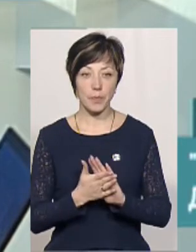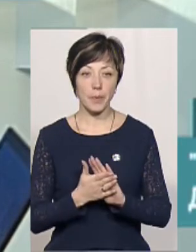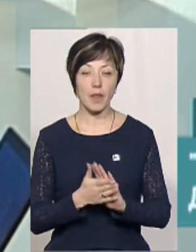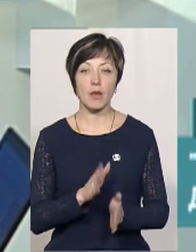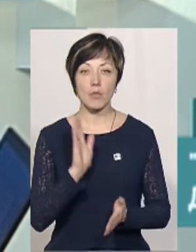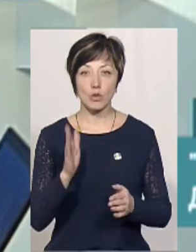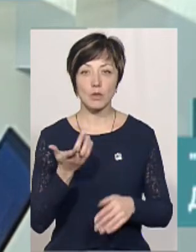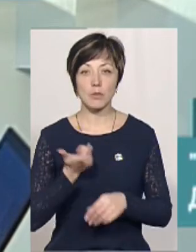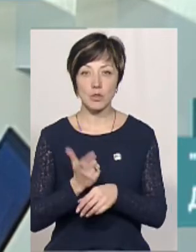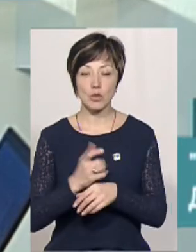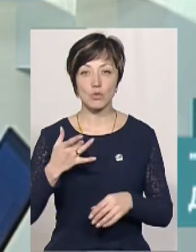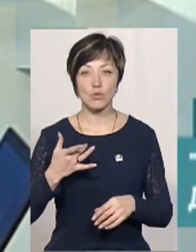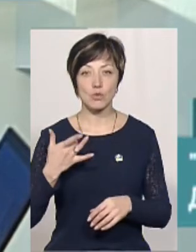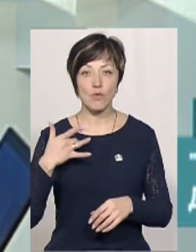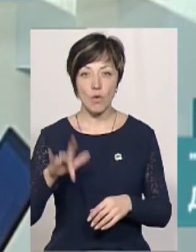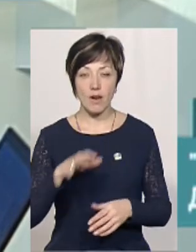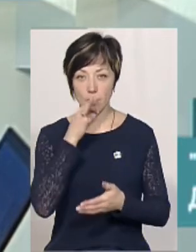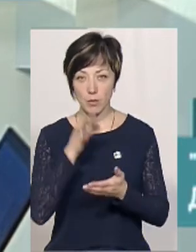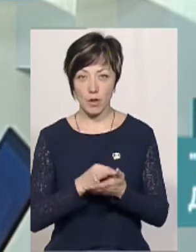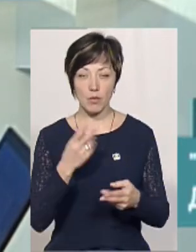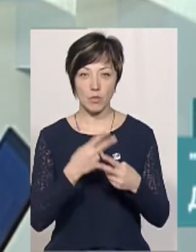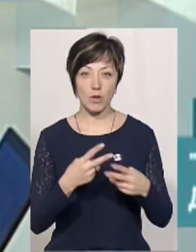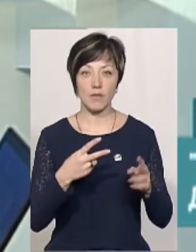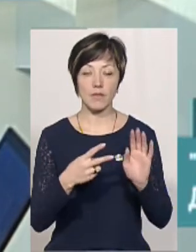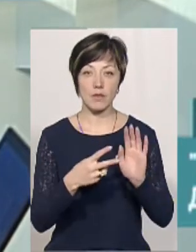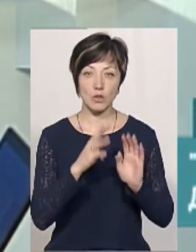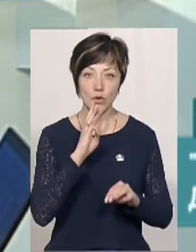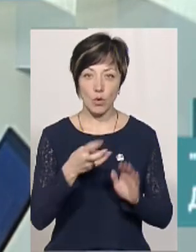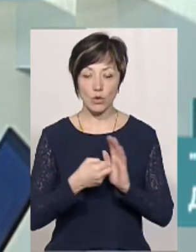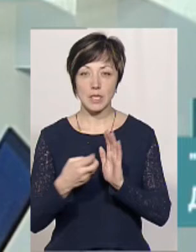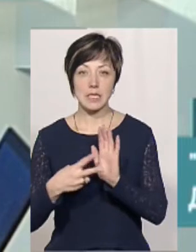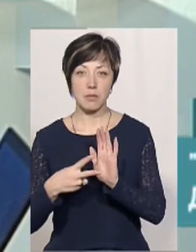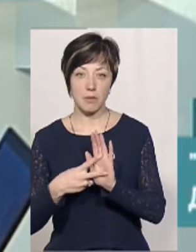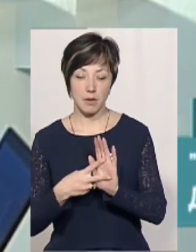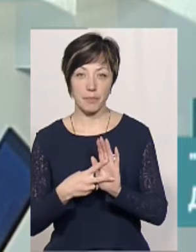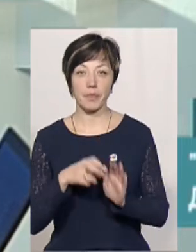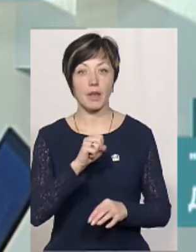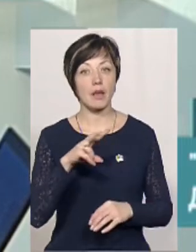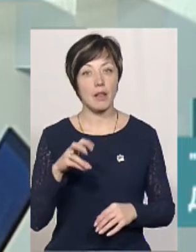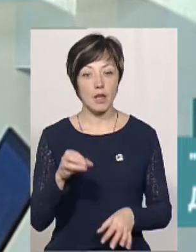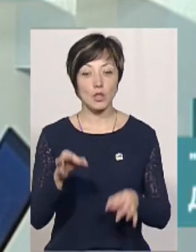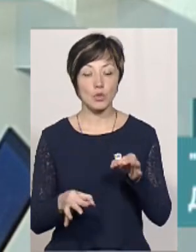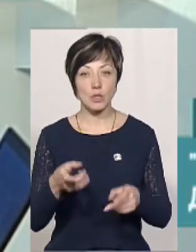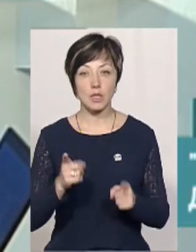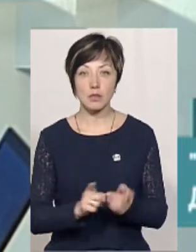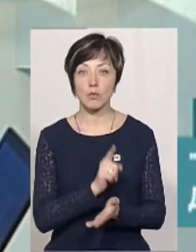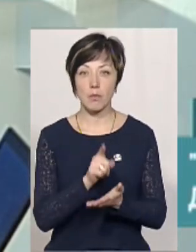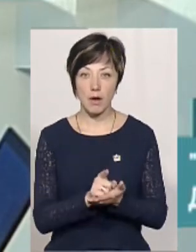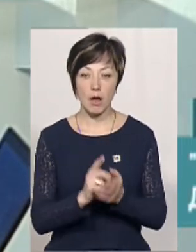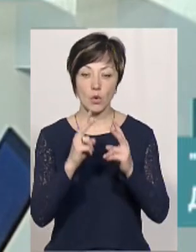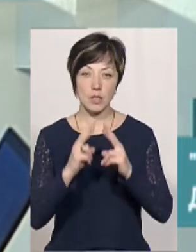дійсно буде більш сувора відповідальність, а саме буде позбавлення волі на срок від 3 до 7 років. Однак суд дійсно